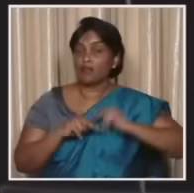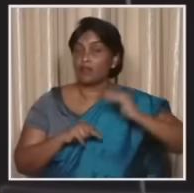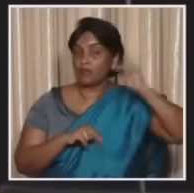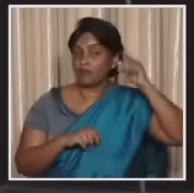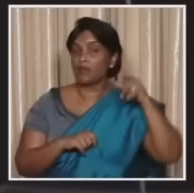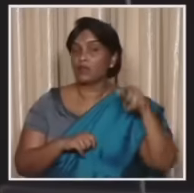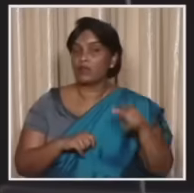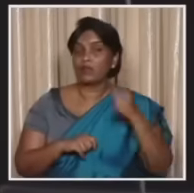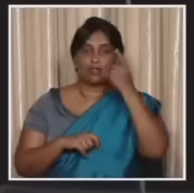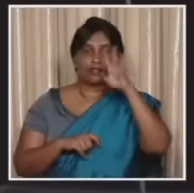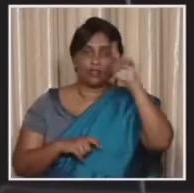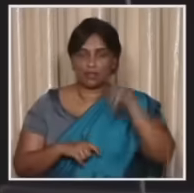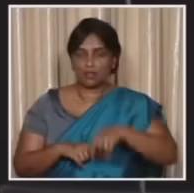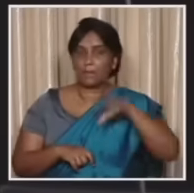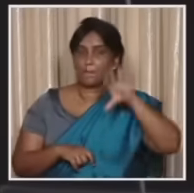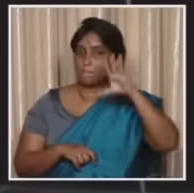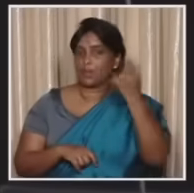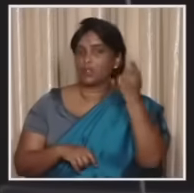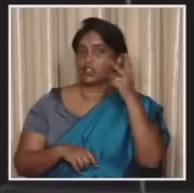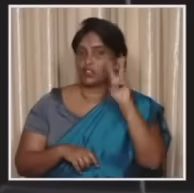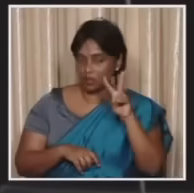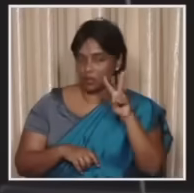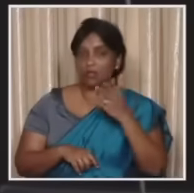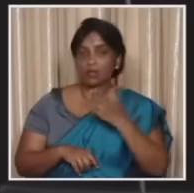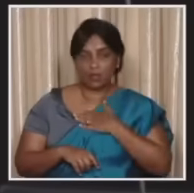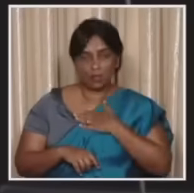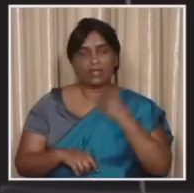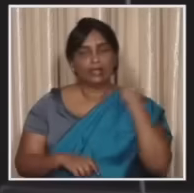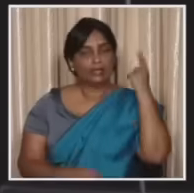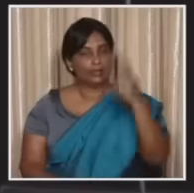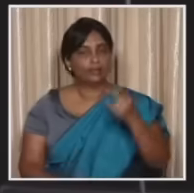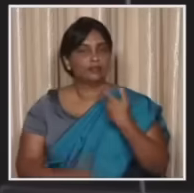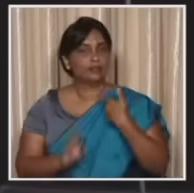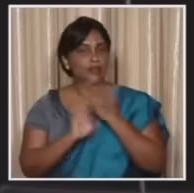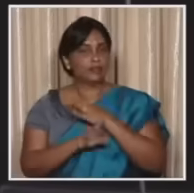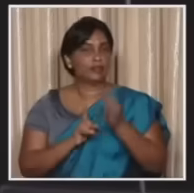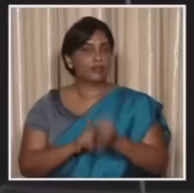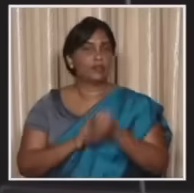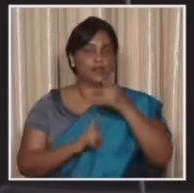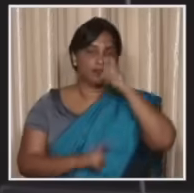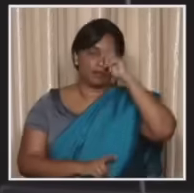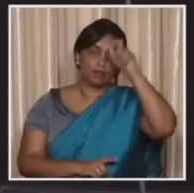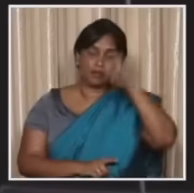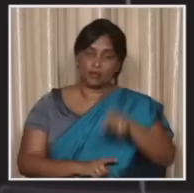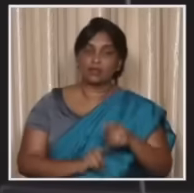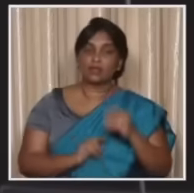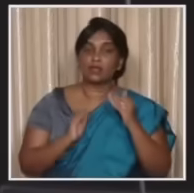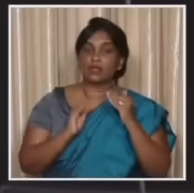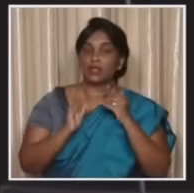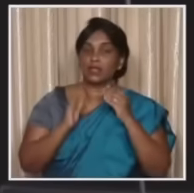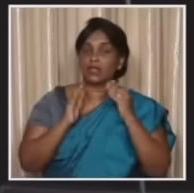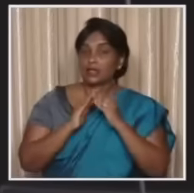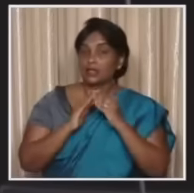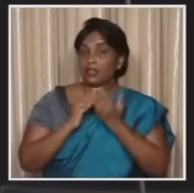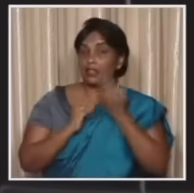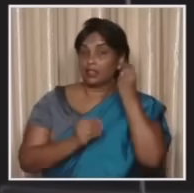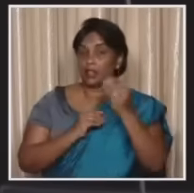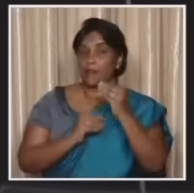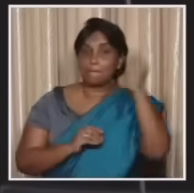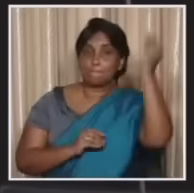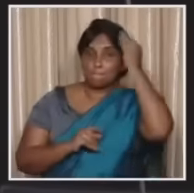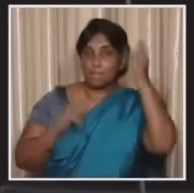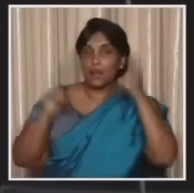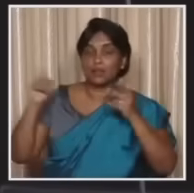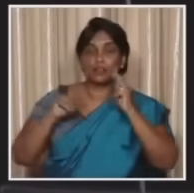තියෙන්නේ 14512යි. දැන් මම ගියා ඊට කලින් ප්‍රේමදාස මහත්තයා නිවාස අධිකාරියෙන් දුන්නෝ